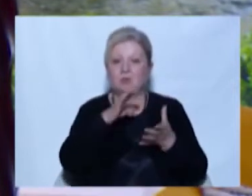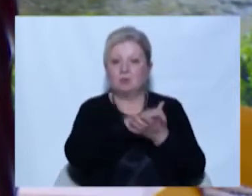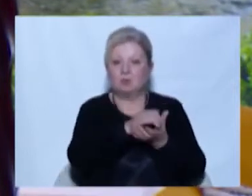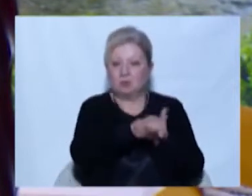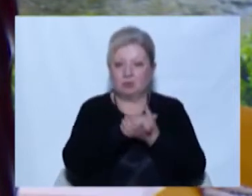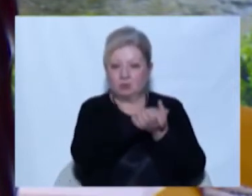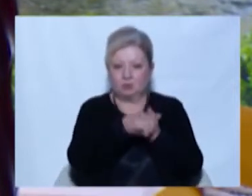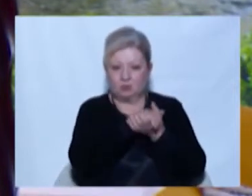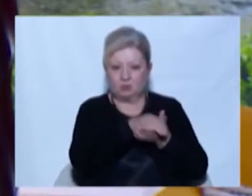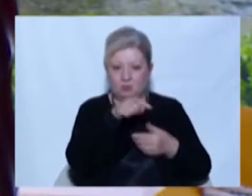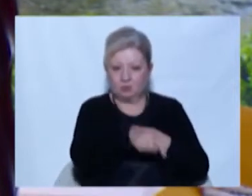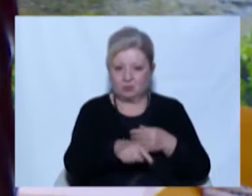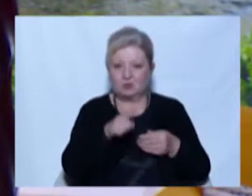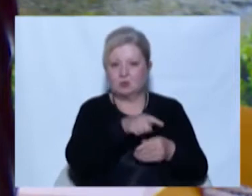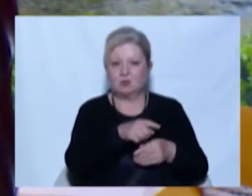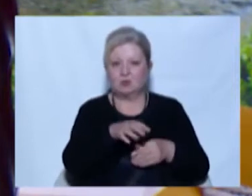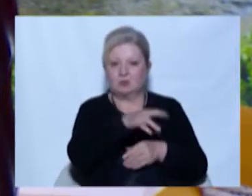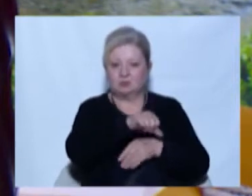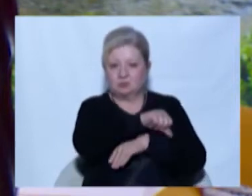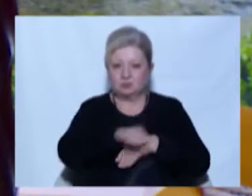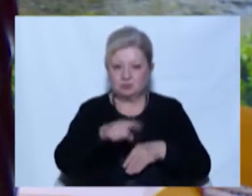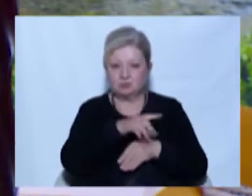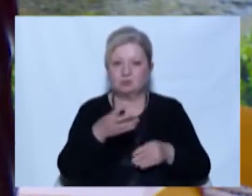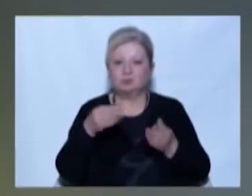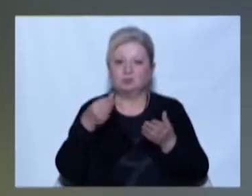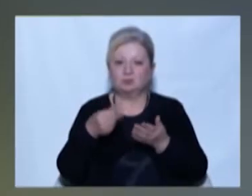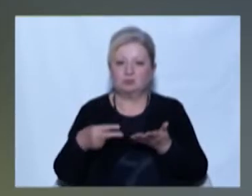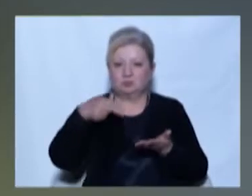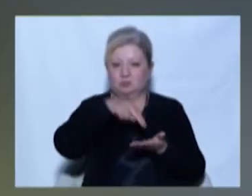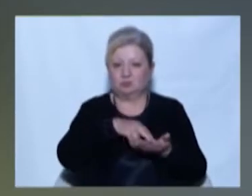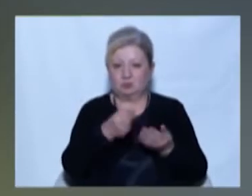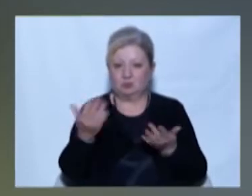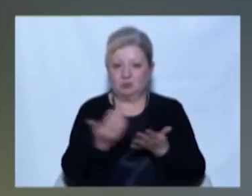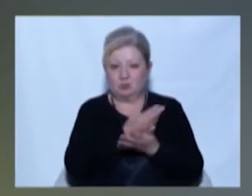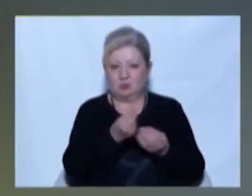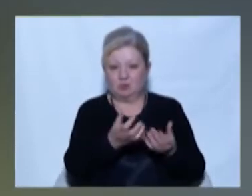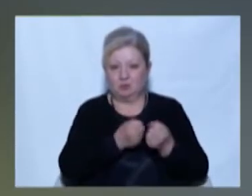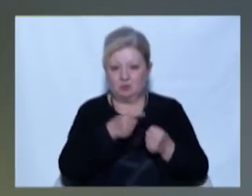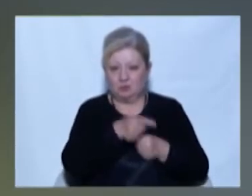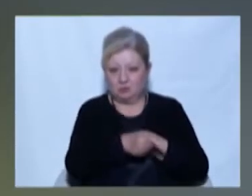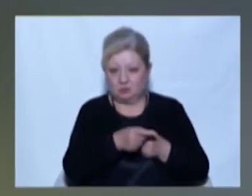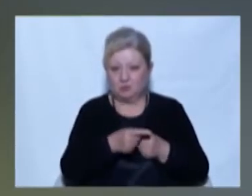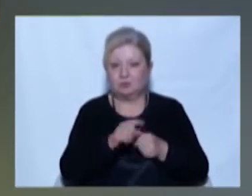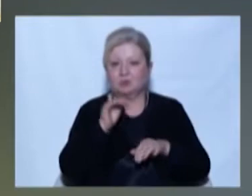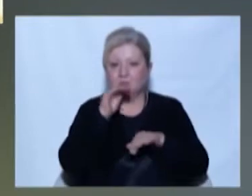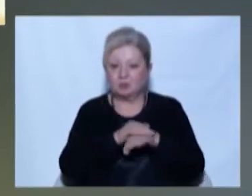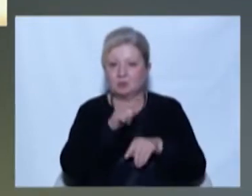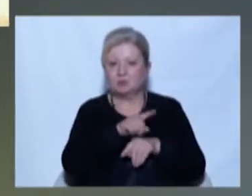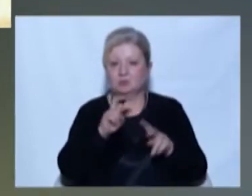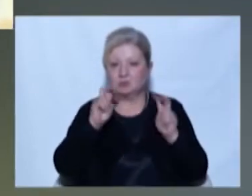მოკავშირეებმა ამ საოკუპაციო ზონაში ერთიანი ფულის ერთეული შემოიღეს ფაქტიურად რაც უკვე